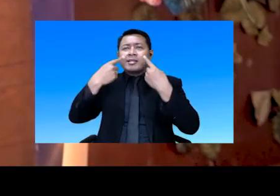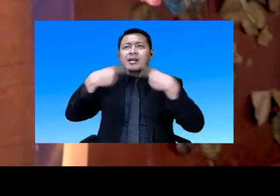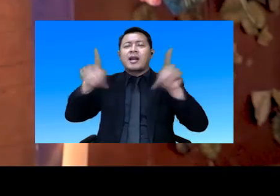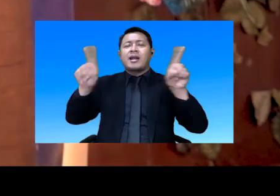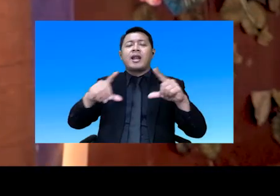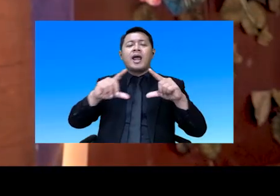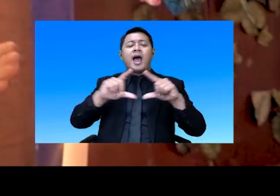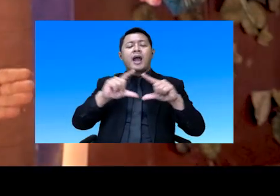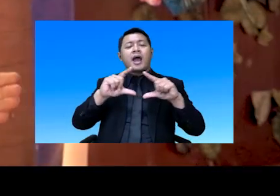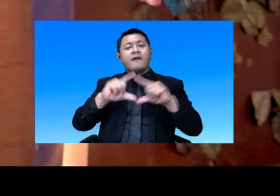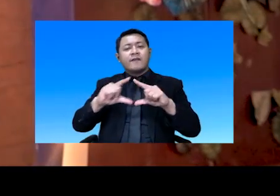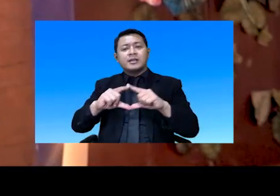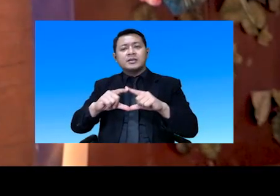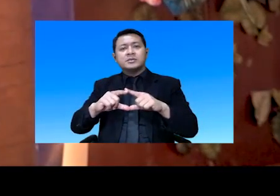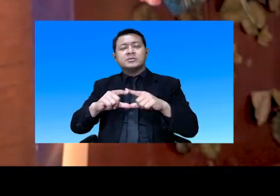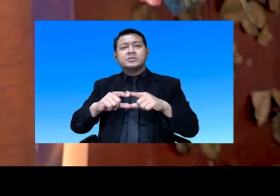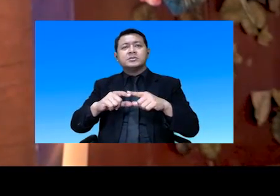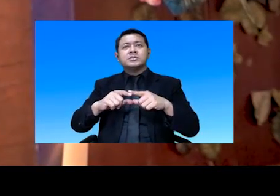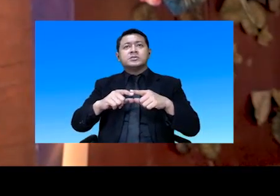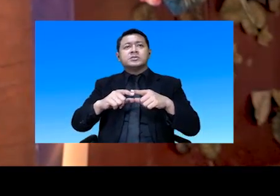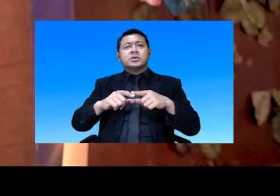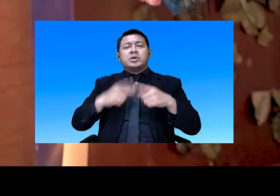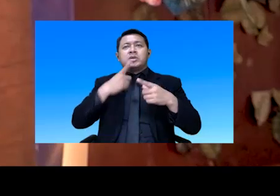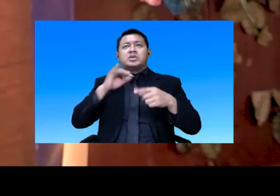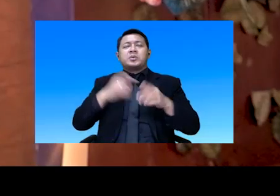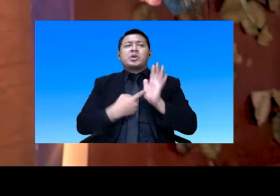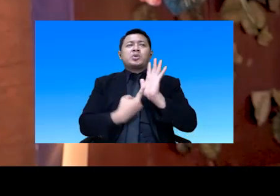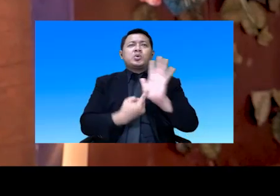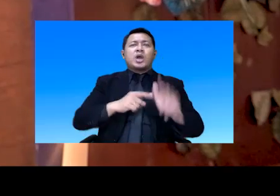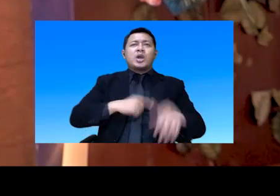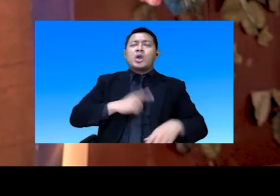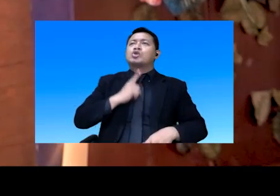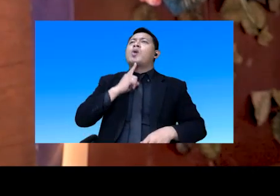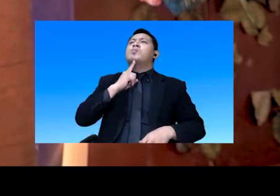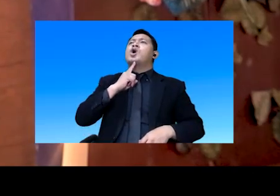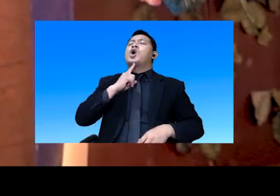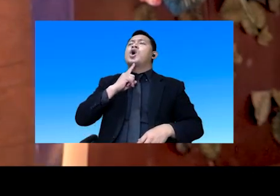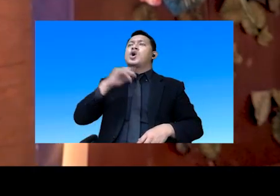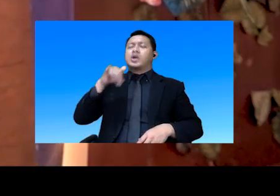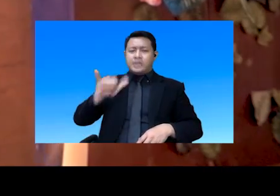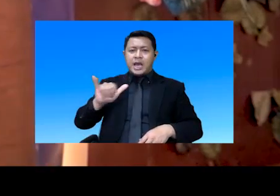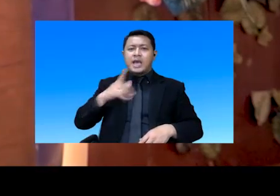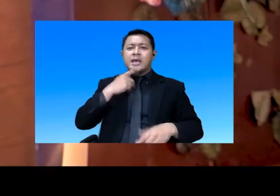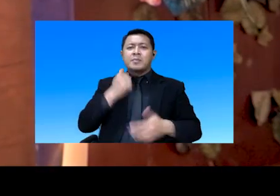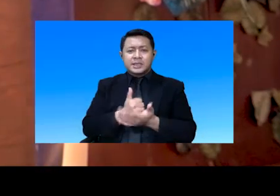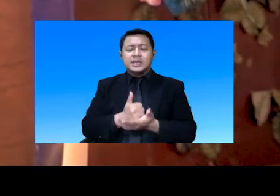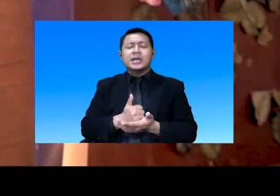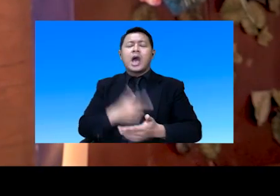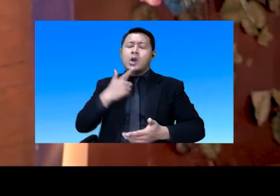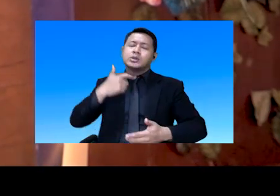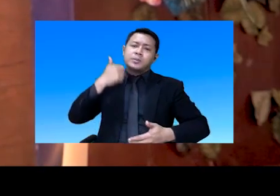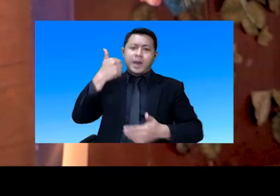Avanti, pencitraan, ya. Orang populer harus bercitra baik. Maka